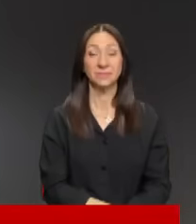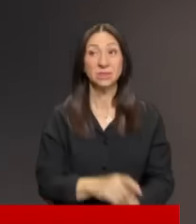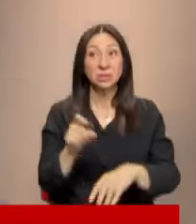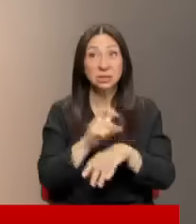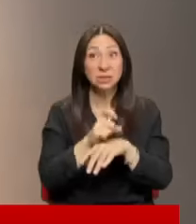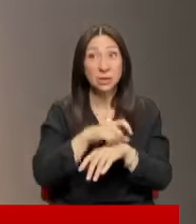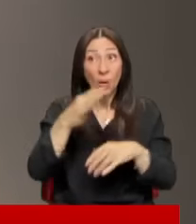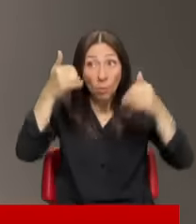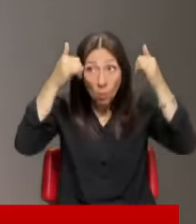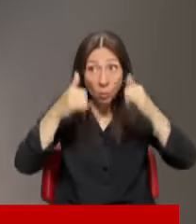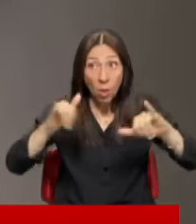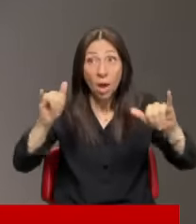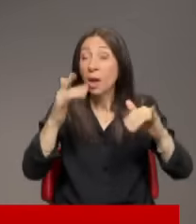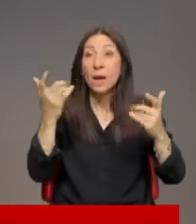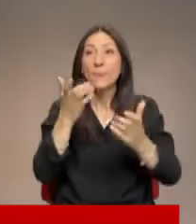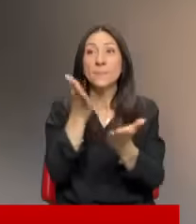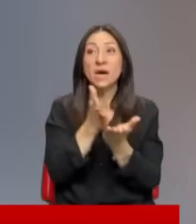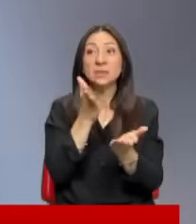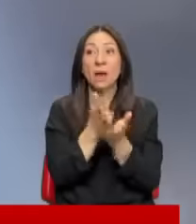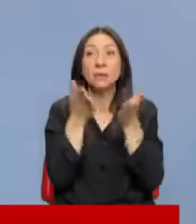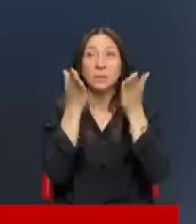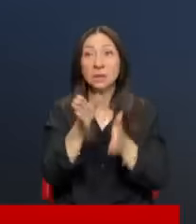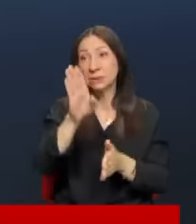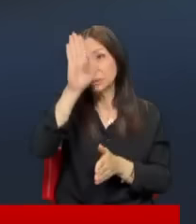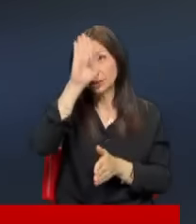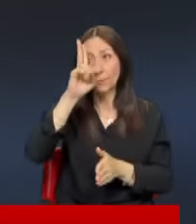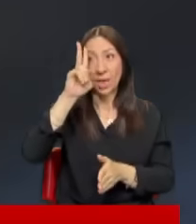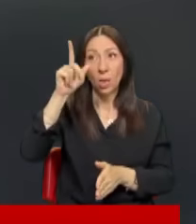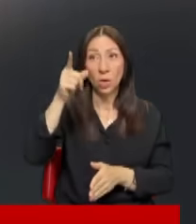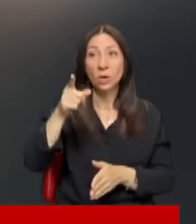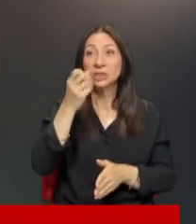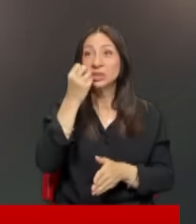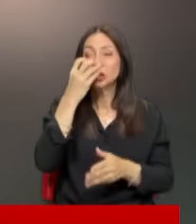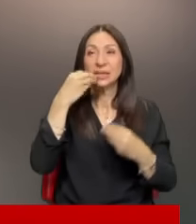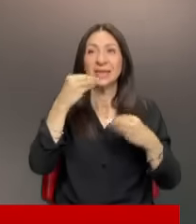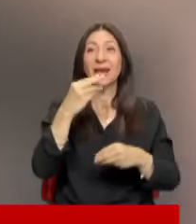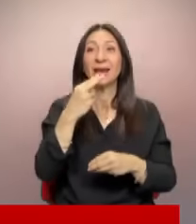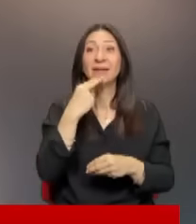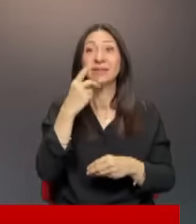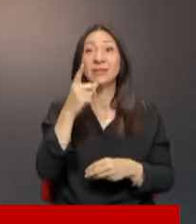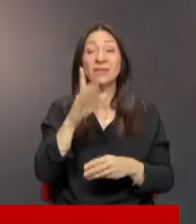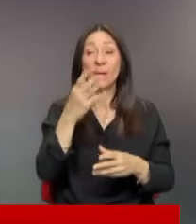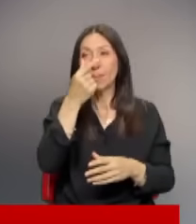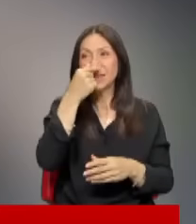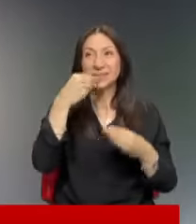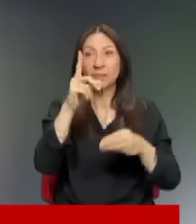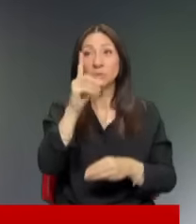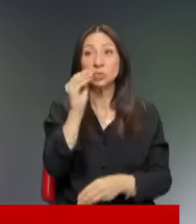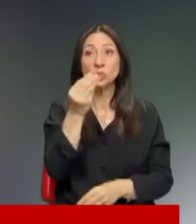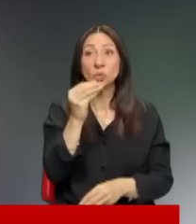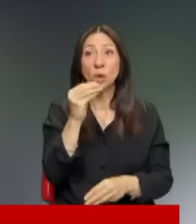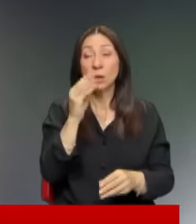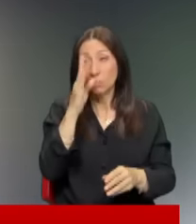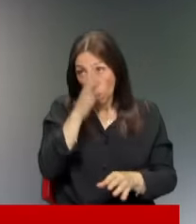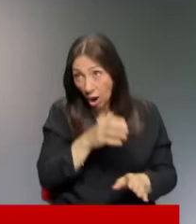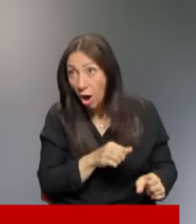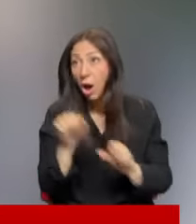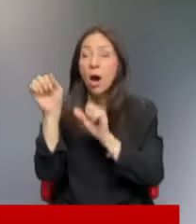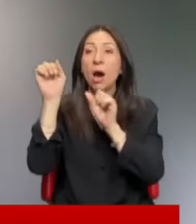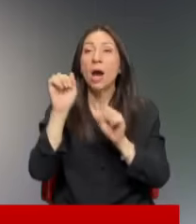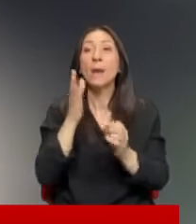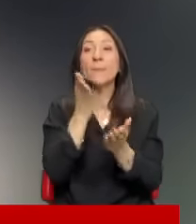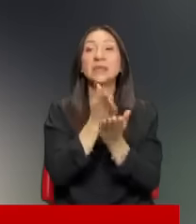Kızgın bir diğer boğada soluğu mezarlıkta aldı. İstanbul Beyoğlu'nda çiçek satıcısı kadını ve mendil satan bir çocuğu yaralayınca